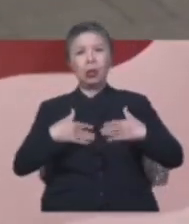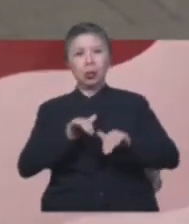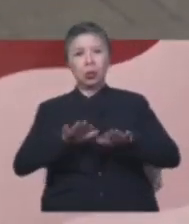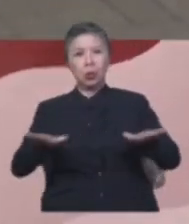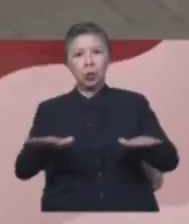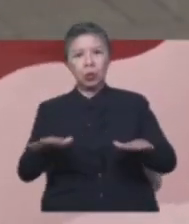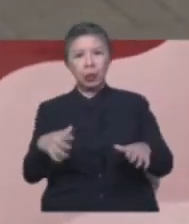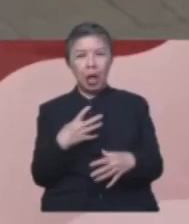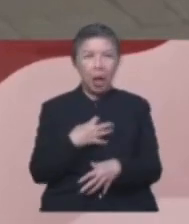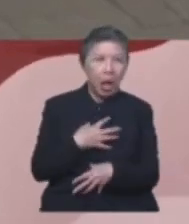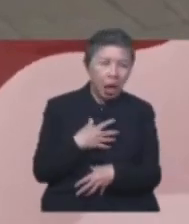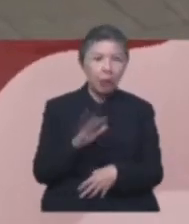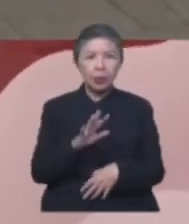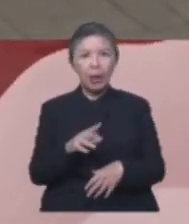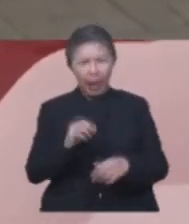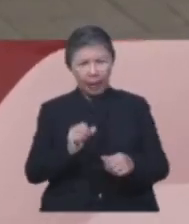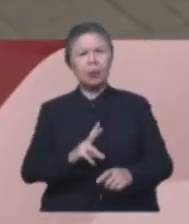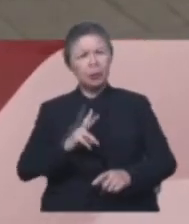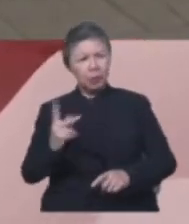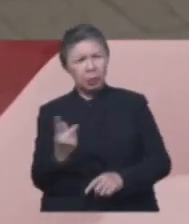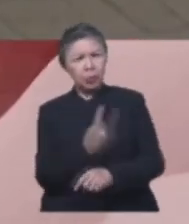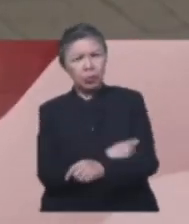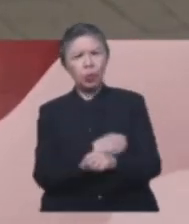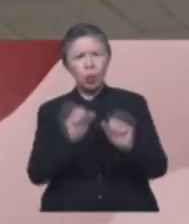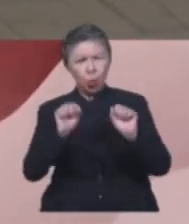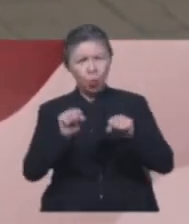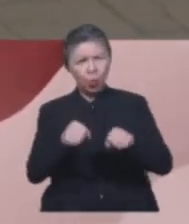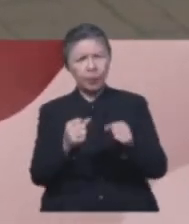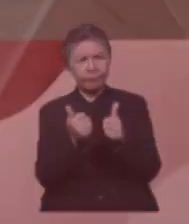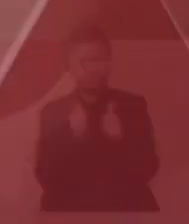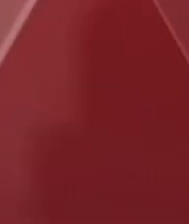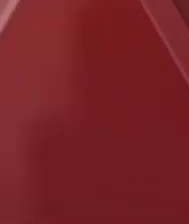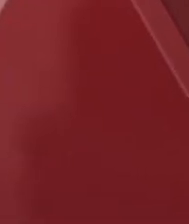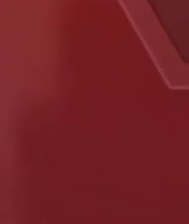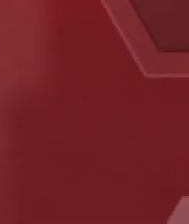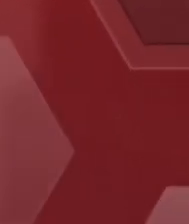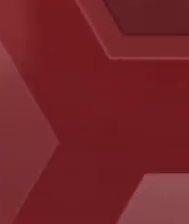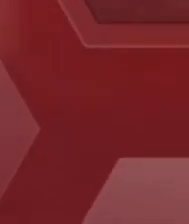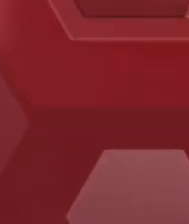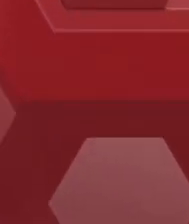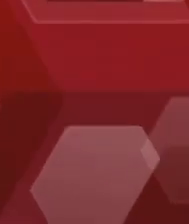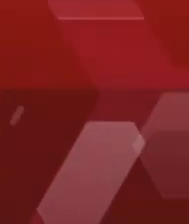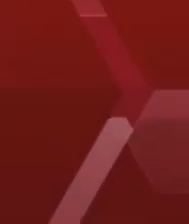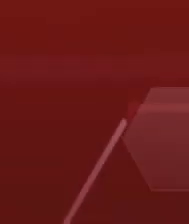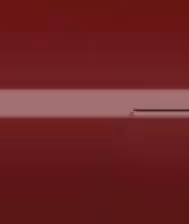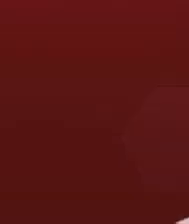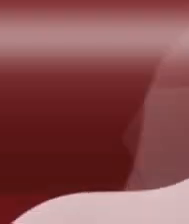bukan gawat darurat, maka itu pun boleh dilakukan. Itu yang paling penting.